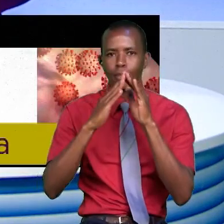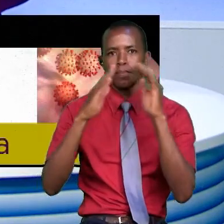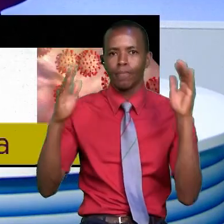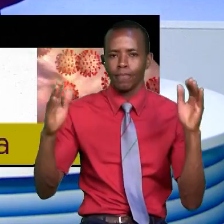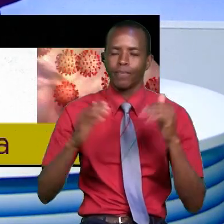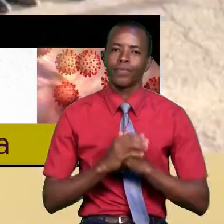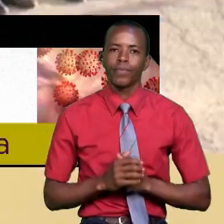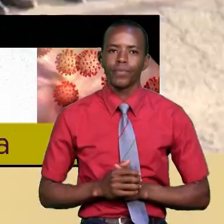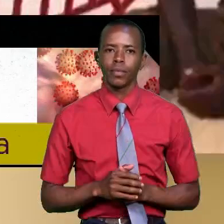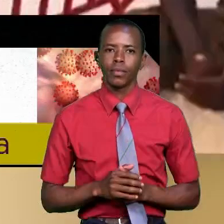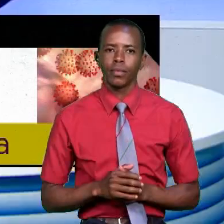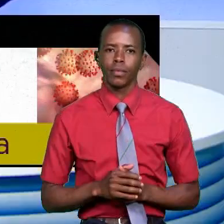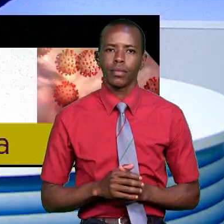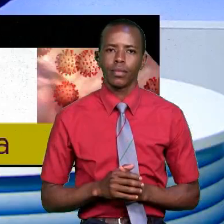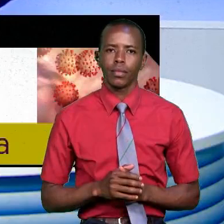zaidi.